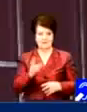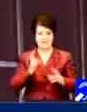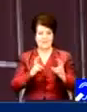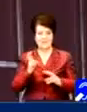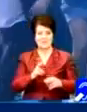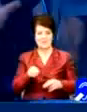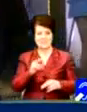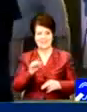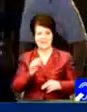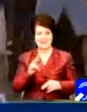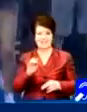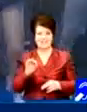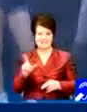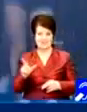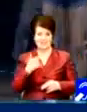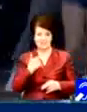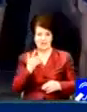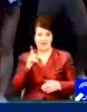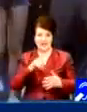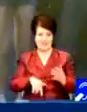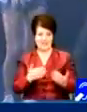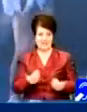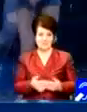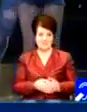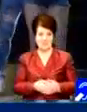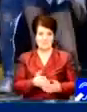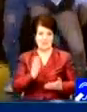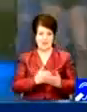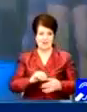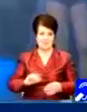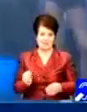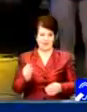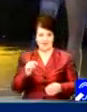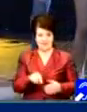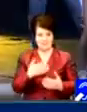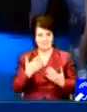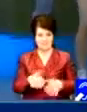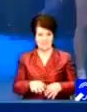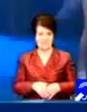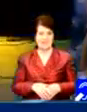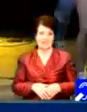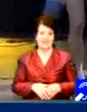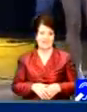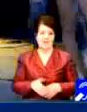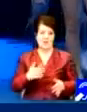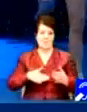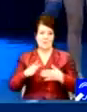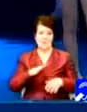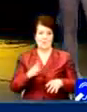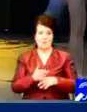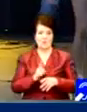industrializată, să zic așa. Mă simt extraordinar. Am deja prieteni aici, Adrian Ursu, este fratele meu. Mă bucur foarte